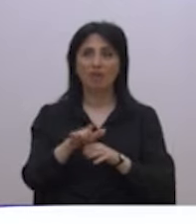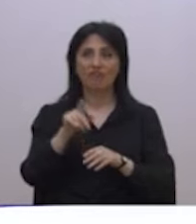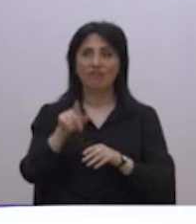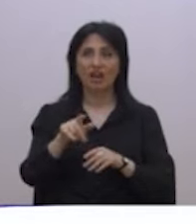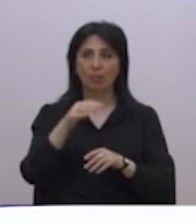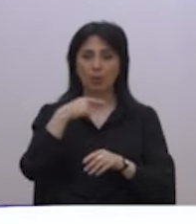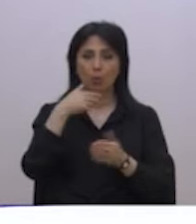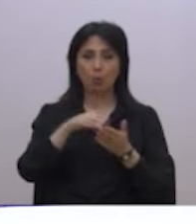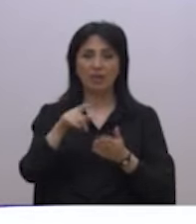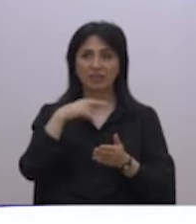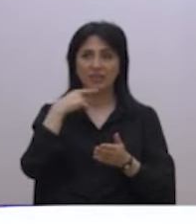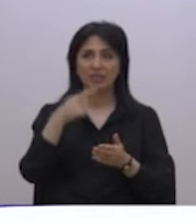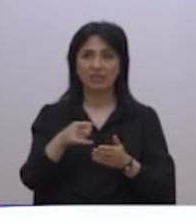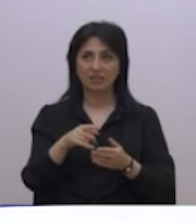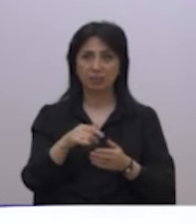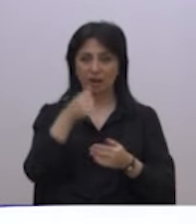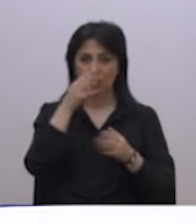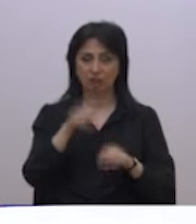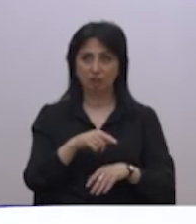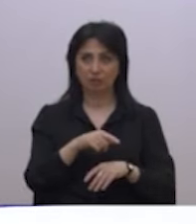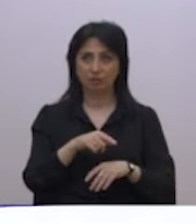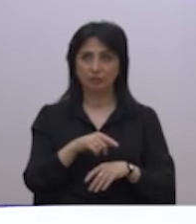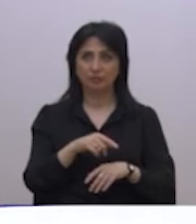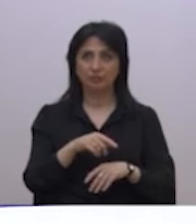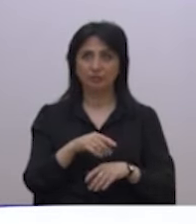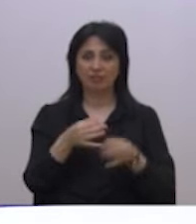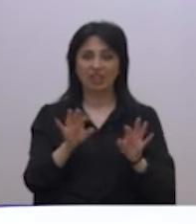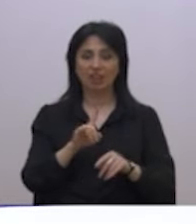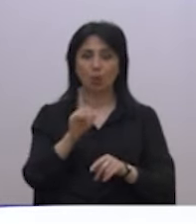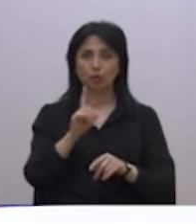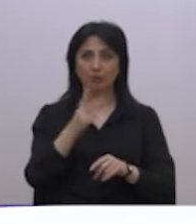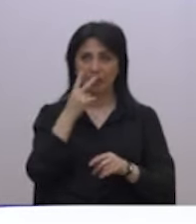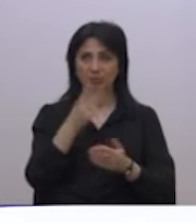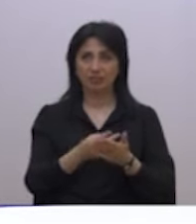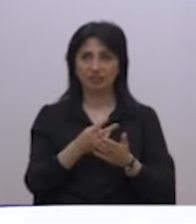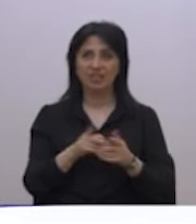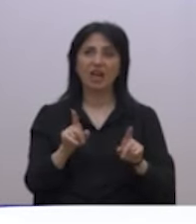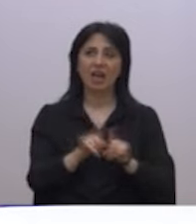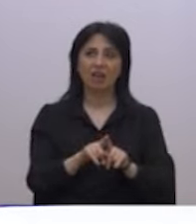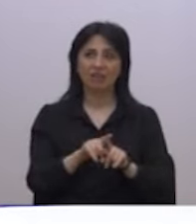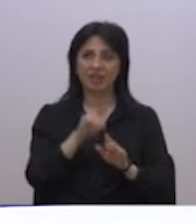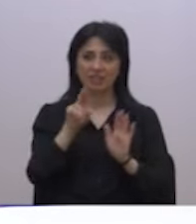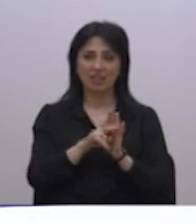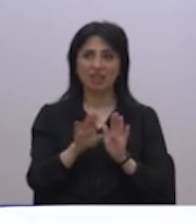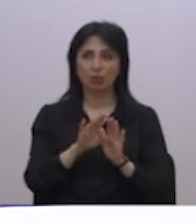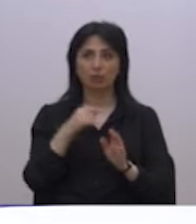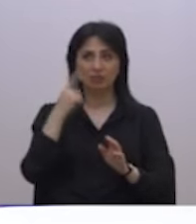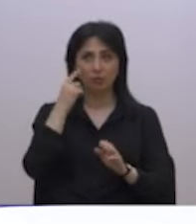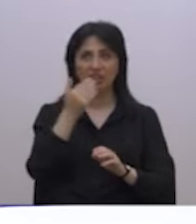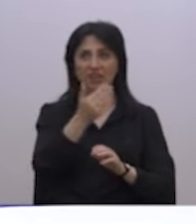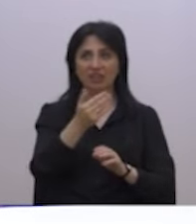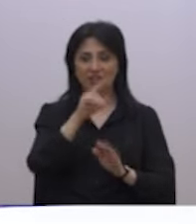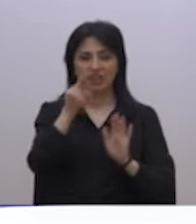თქმა არ შეეძლო და დაუშვებლად მიიჩნია. და ასევე დაუმორჩილებლად, და მე ვფიქრობ, რომ